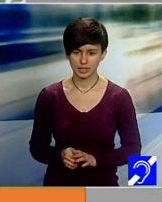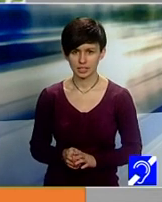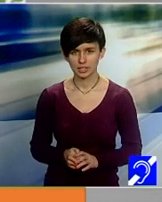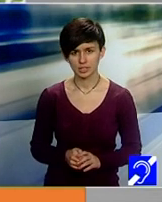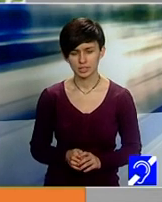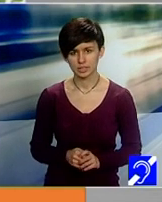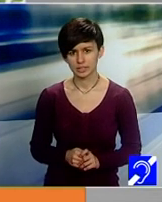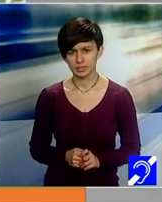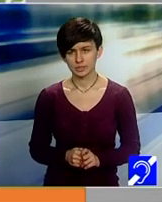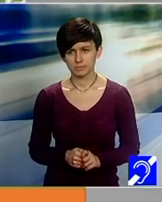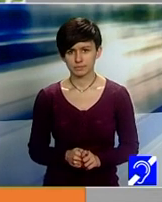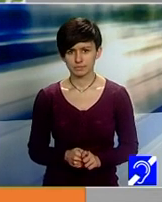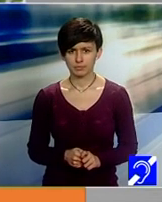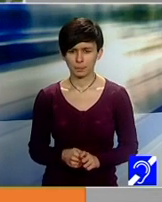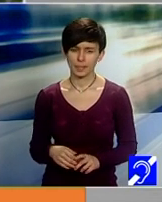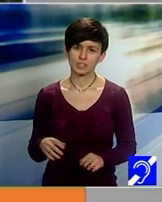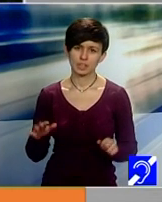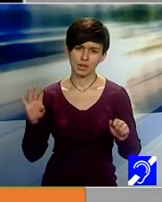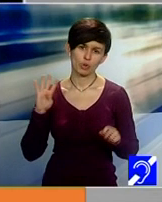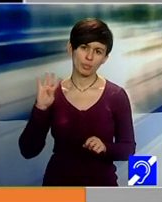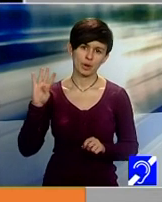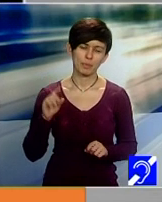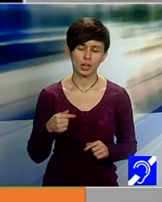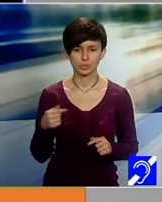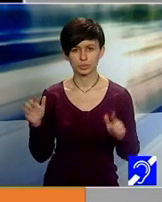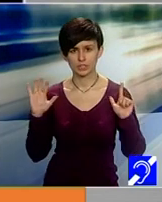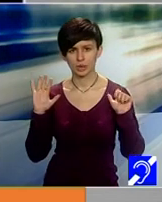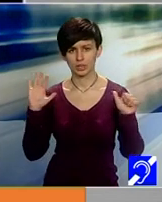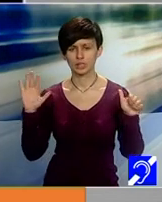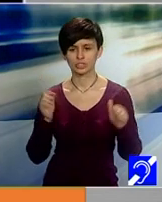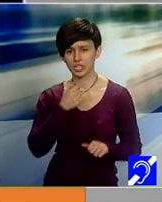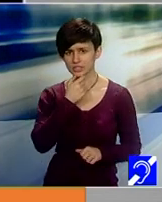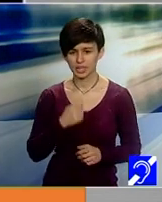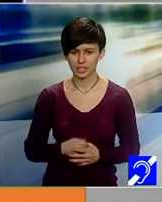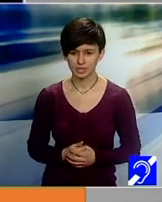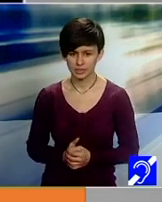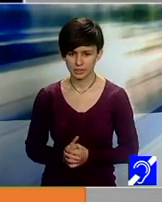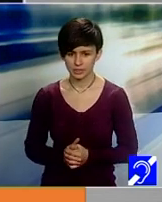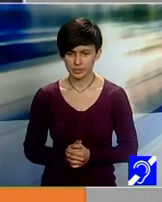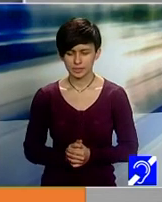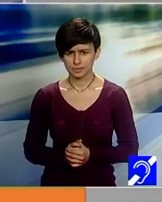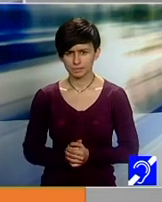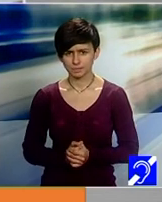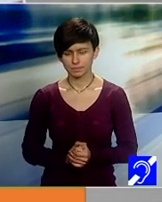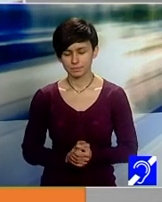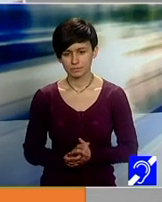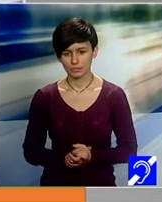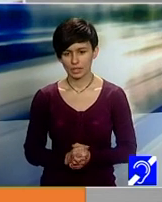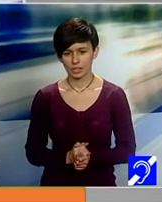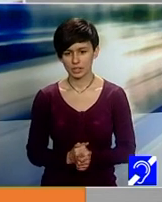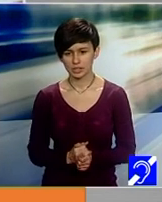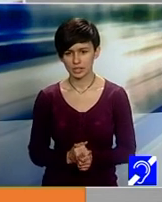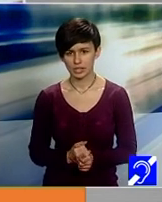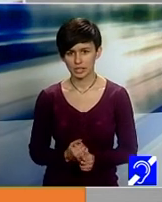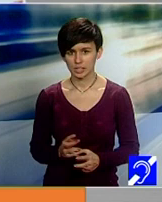din soiuri obținute acum 4-5-6 ani. Am tomate de 30 ceva de ani. Și cum sunt tomate la